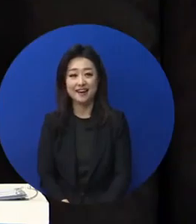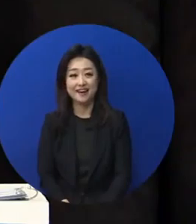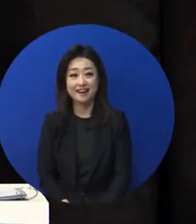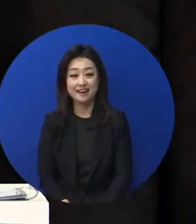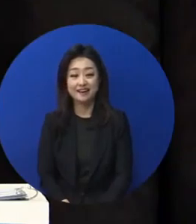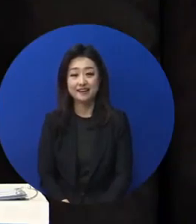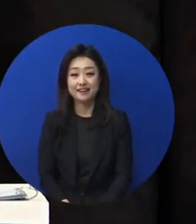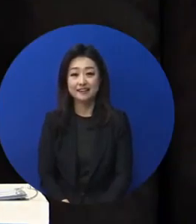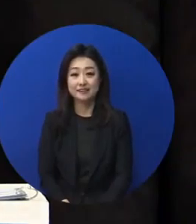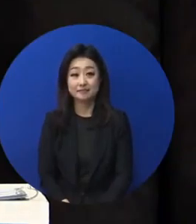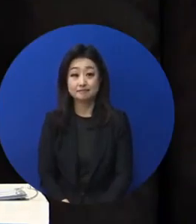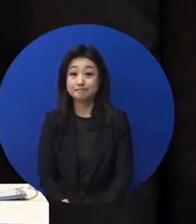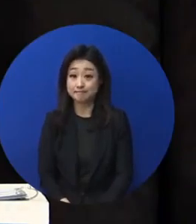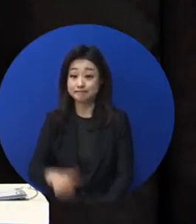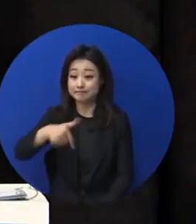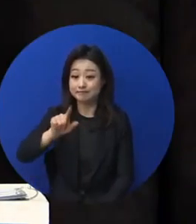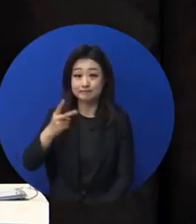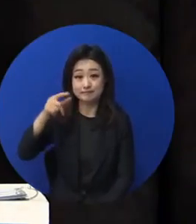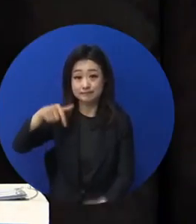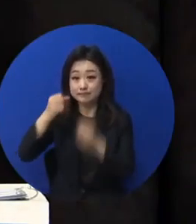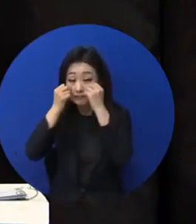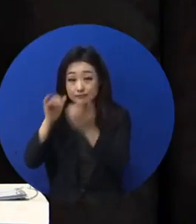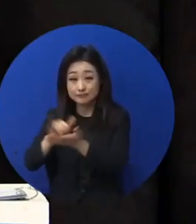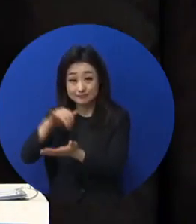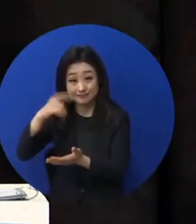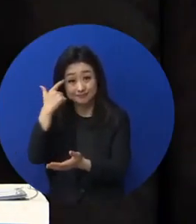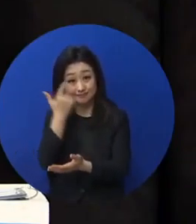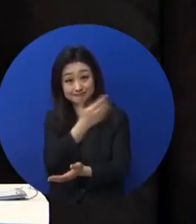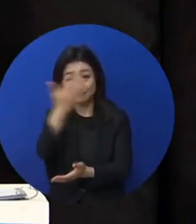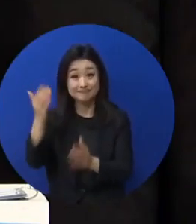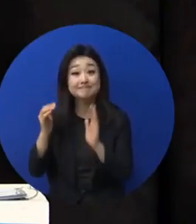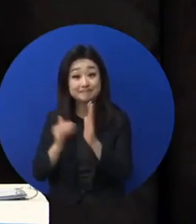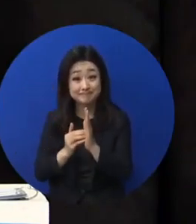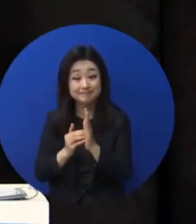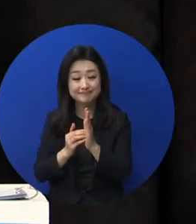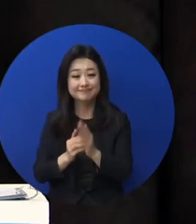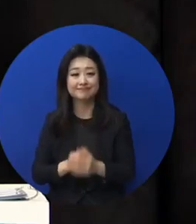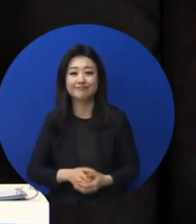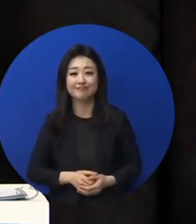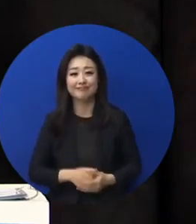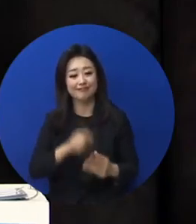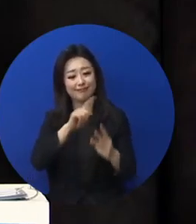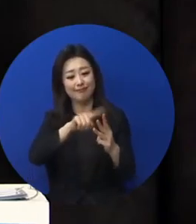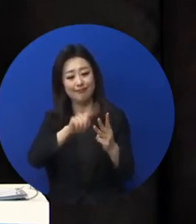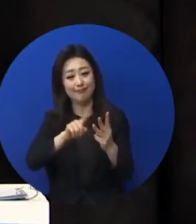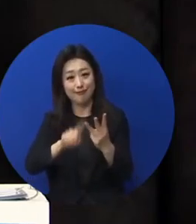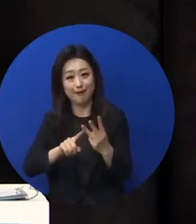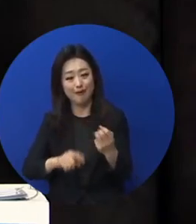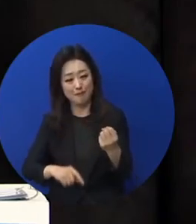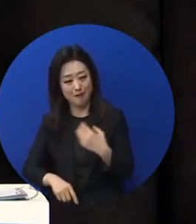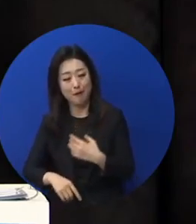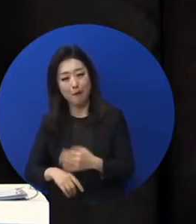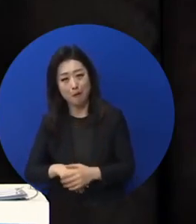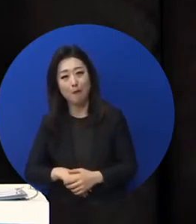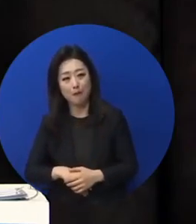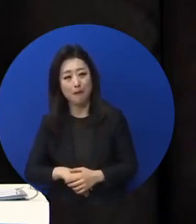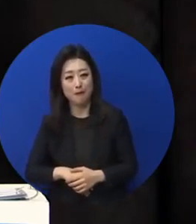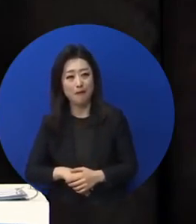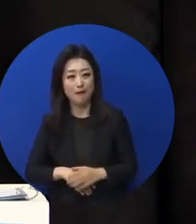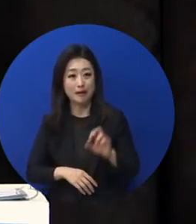가장 큰 현안 중에 하나가 이제 가덕신공항에 대한 첫 번째 질문이었는데요. 세 분 얘기하다 보니까 야당은 가덕신공항과